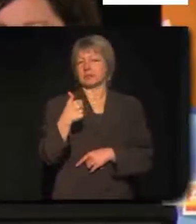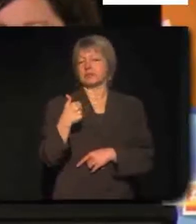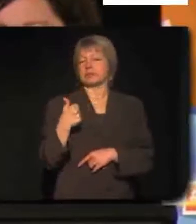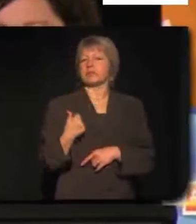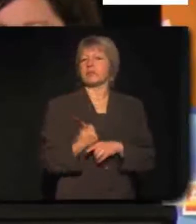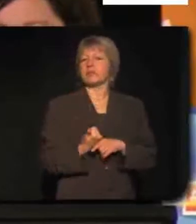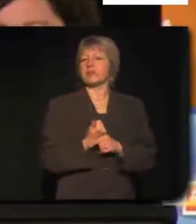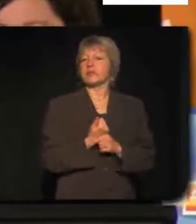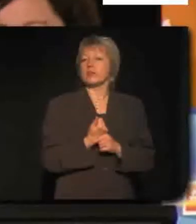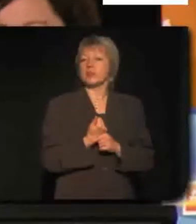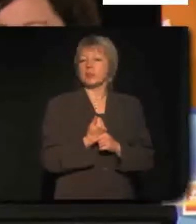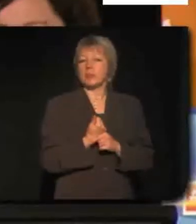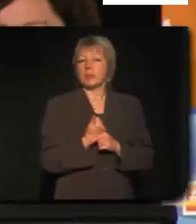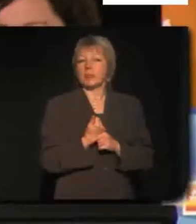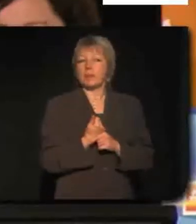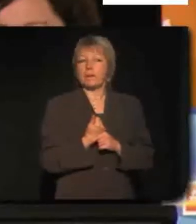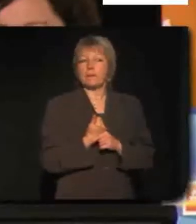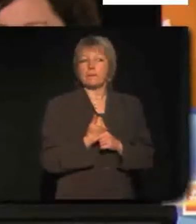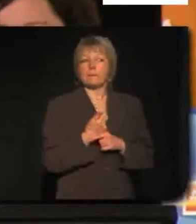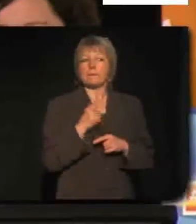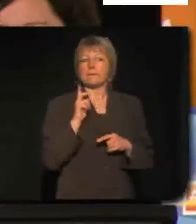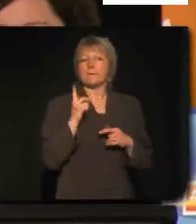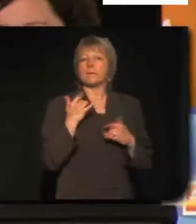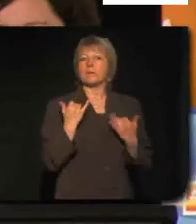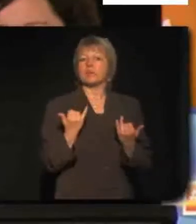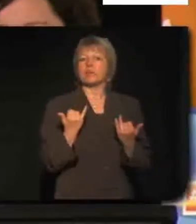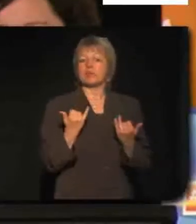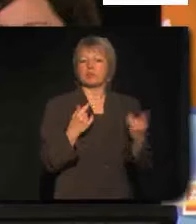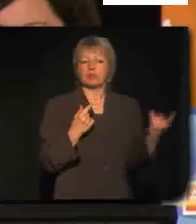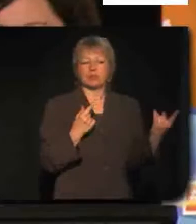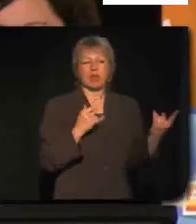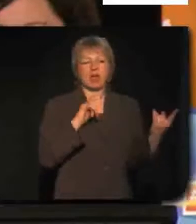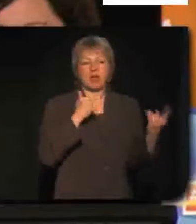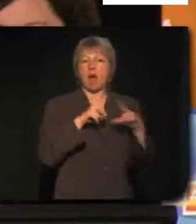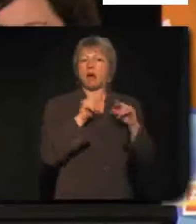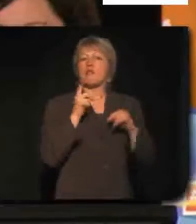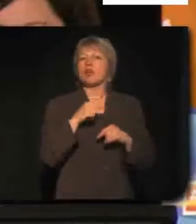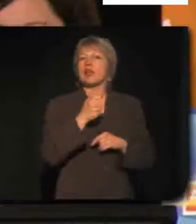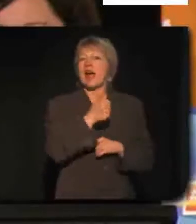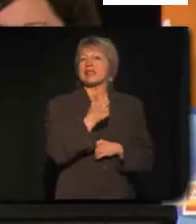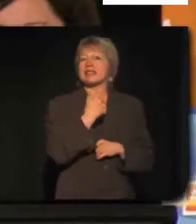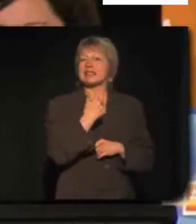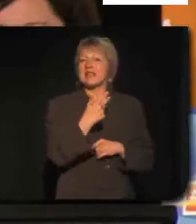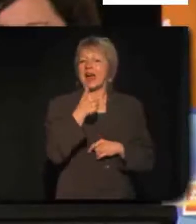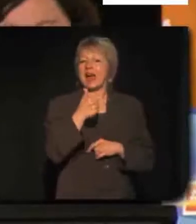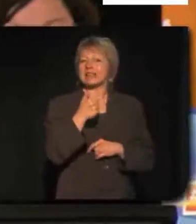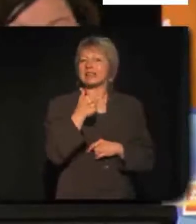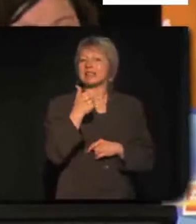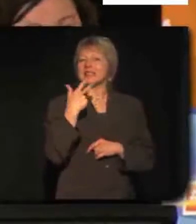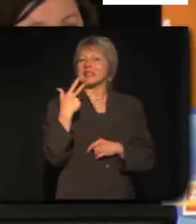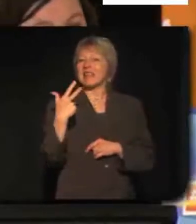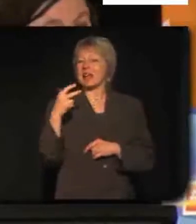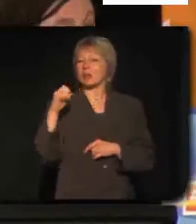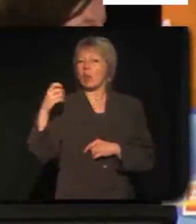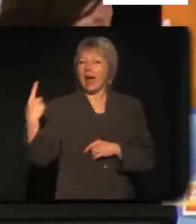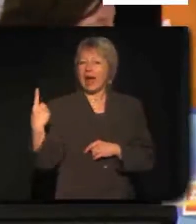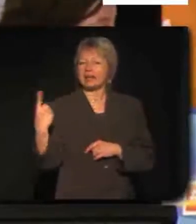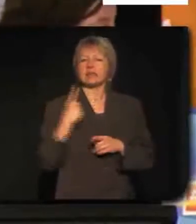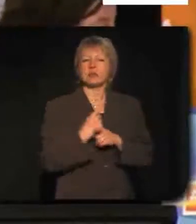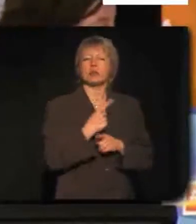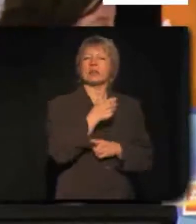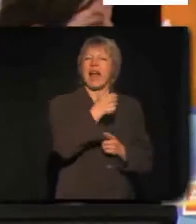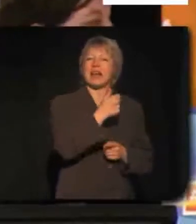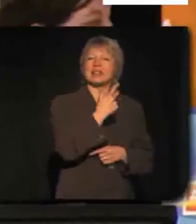über den Beamer schicken wir haben ja Karten von der 131301 und der 130956